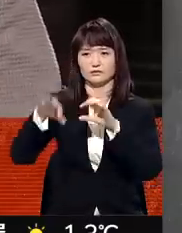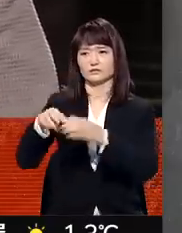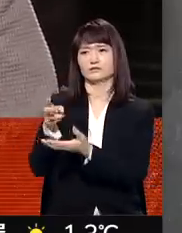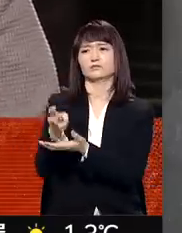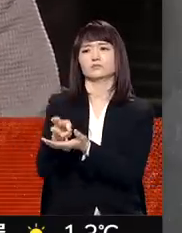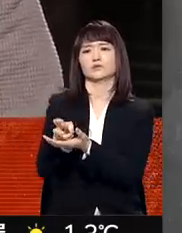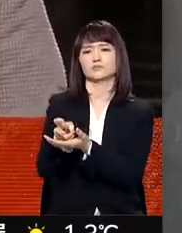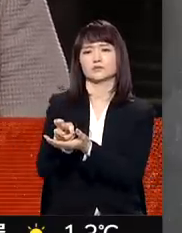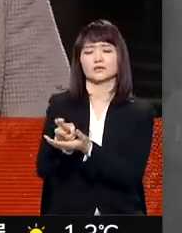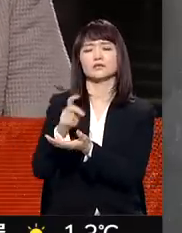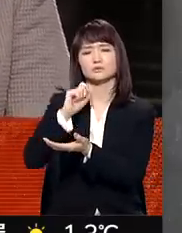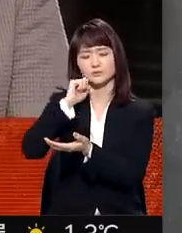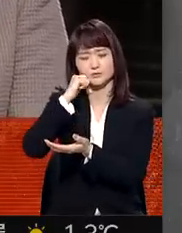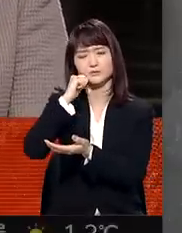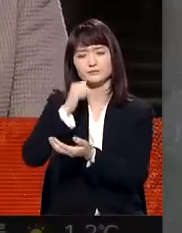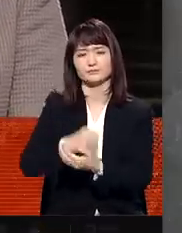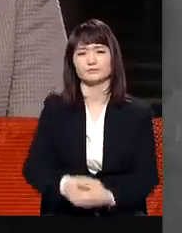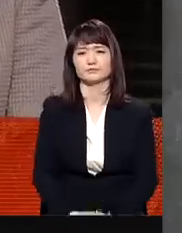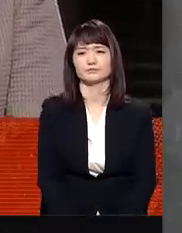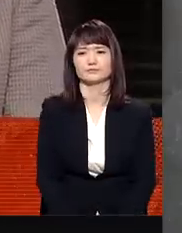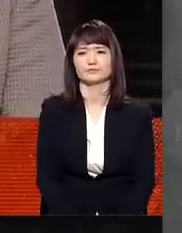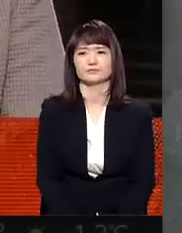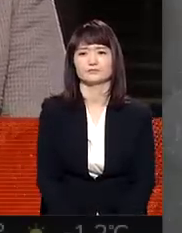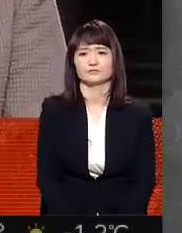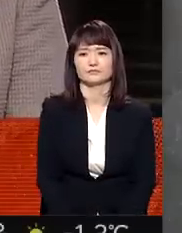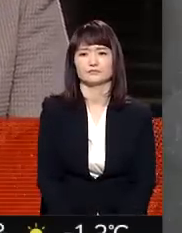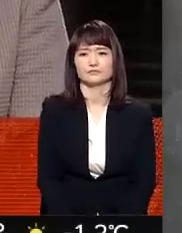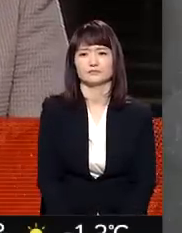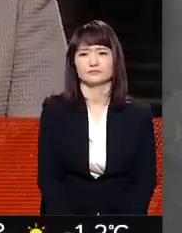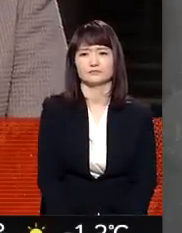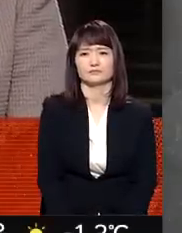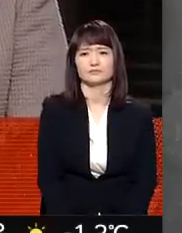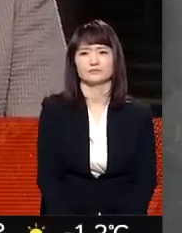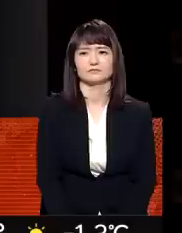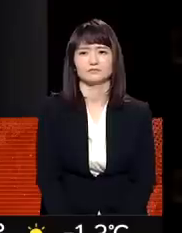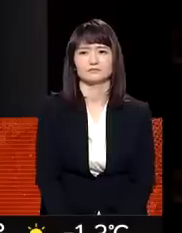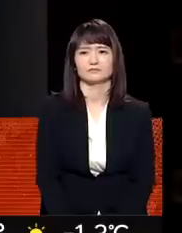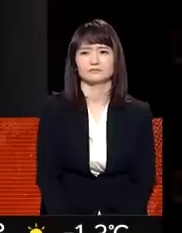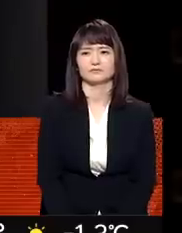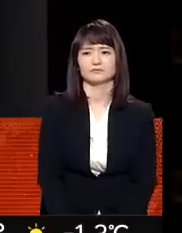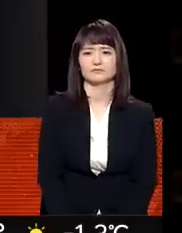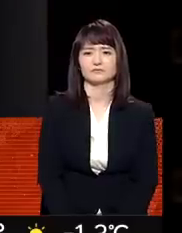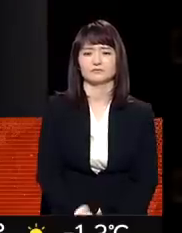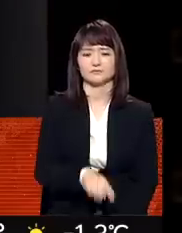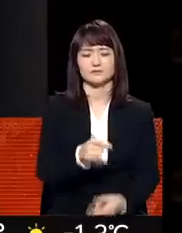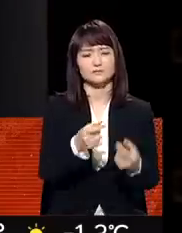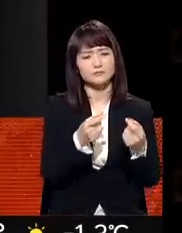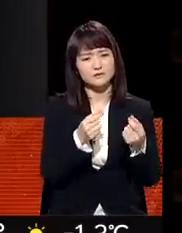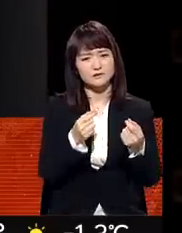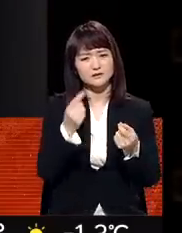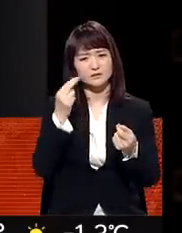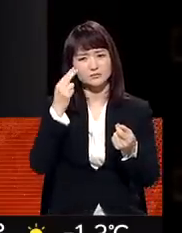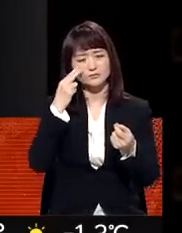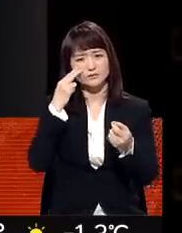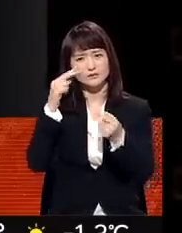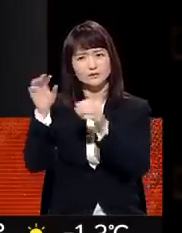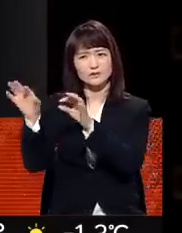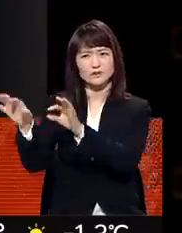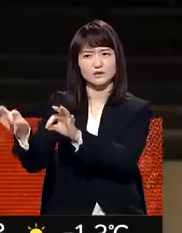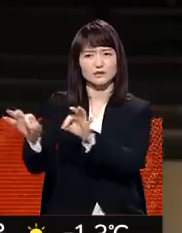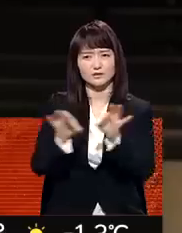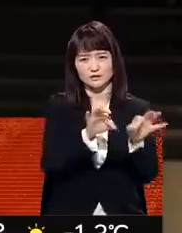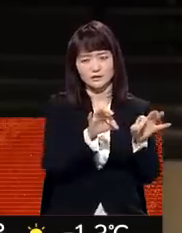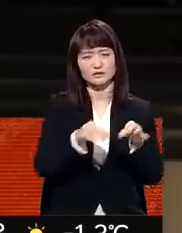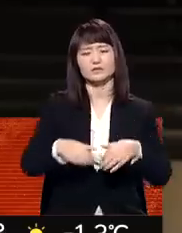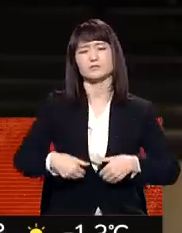법상으로 아직 그게 좀 힘듭니다 아 이런 건 좀 도입을 해야 되지 않습니까 인간적으로 필요하다고